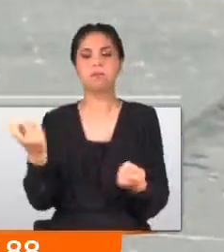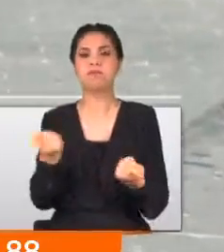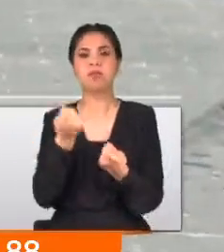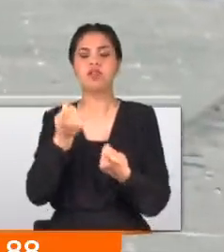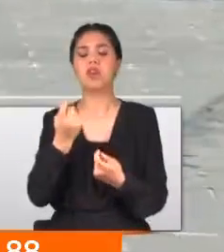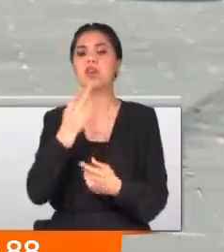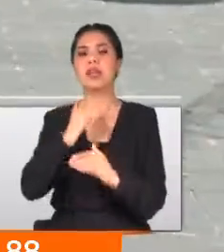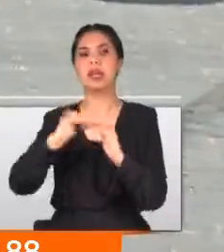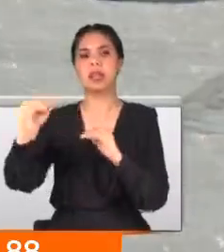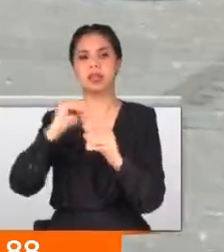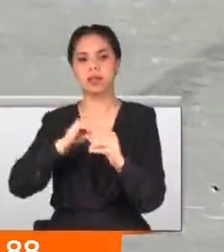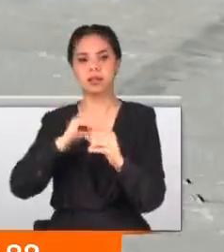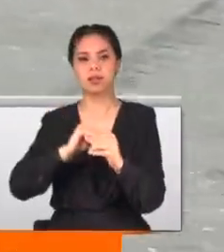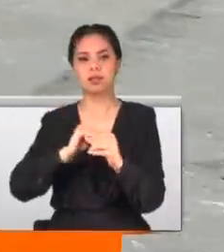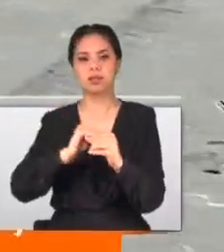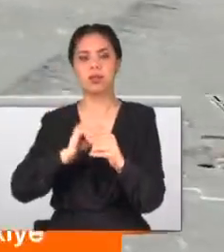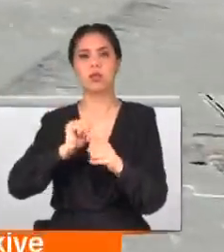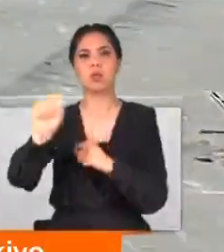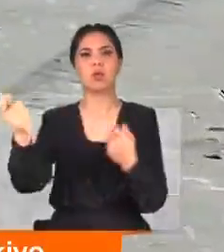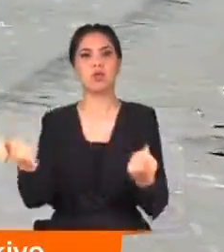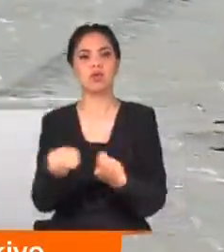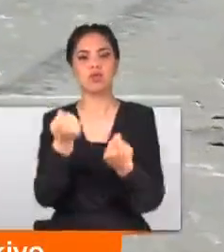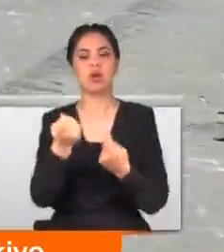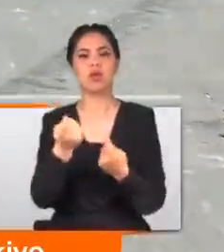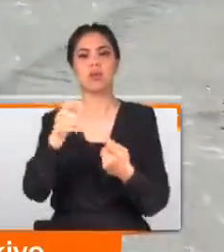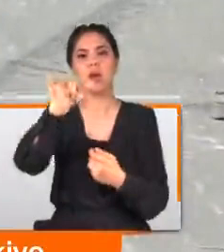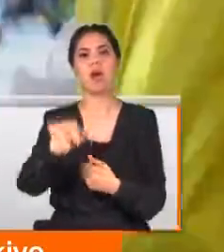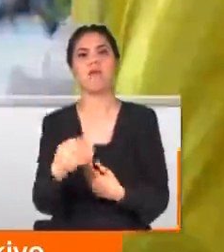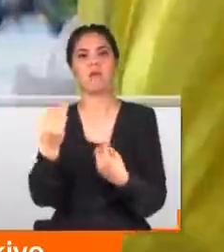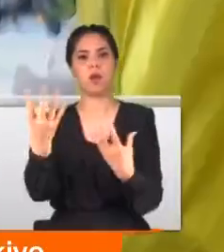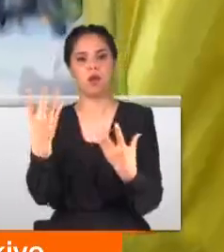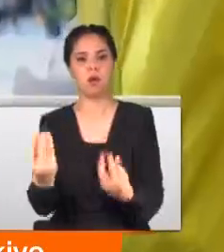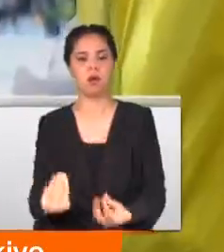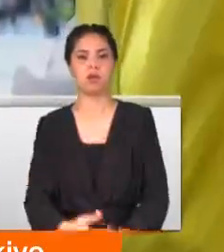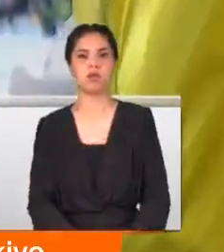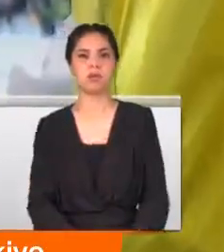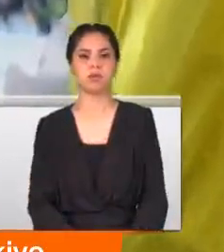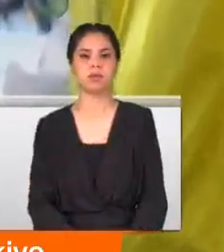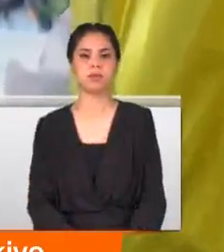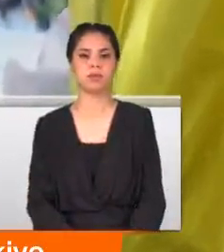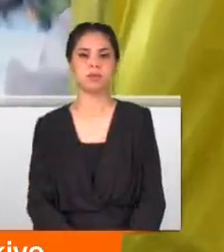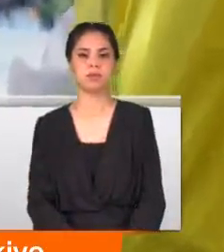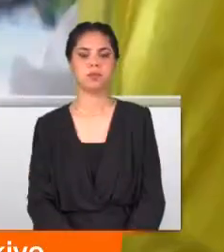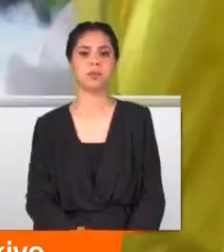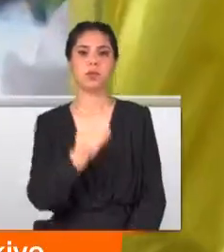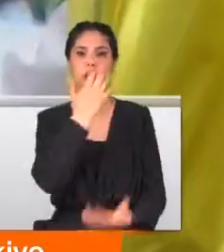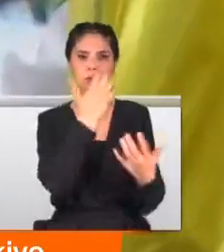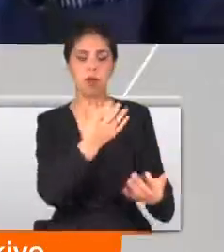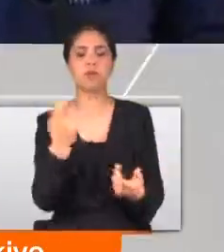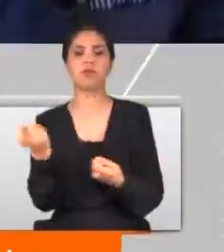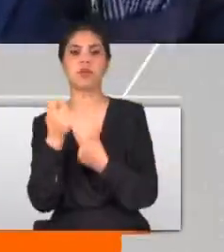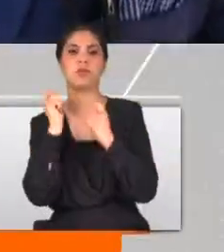çalışan kadınlar için sektör sektör uzaktan çalışma imkanı getirilecek. Hem çocuğa bakmak hem çalışmak gerçekten çok